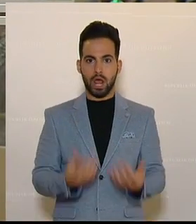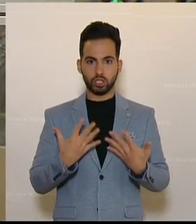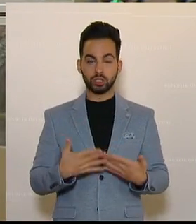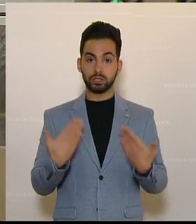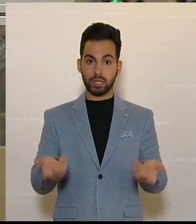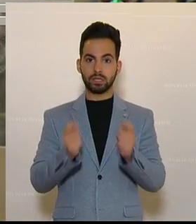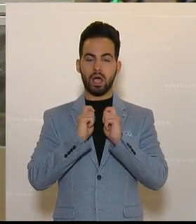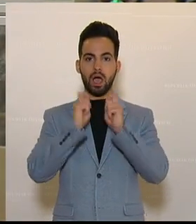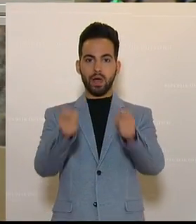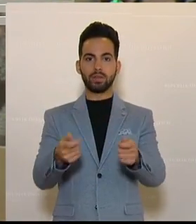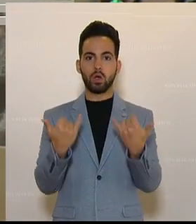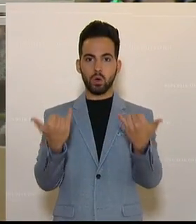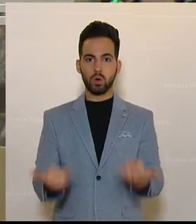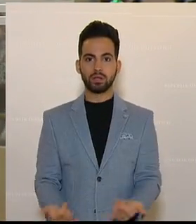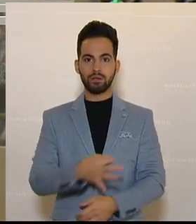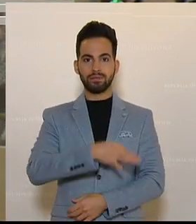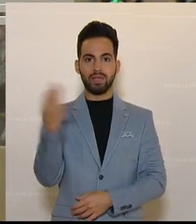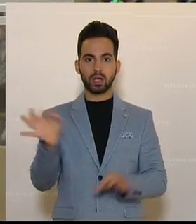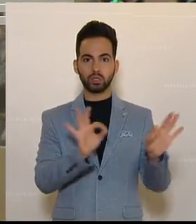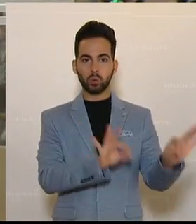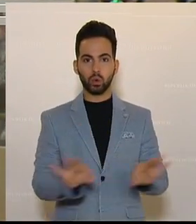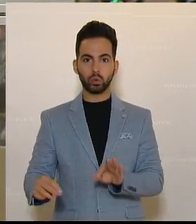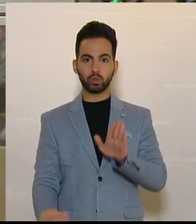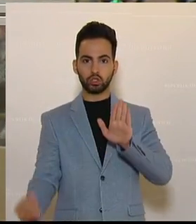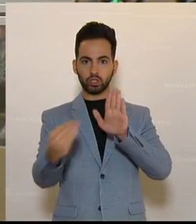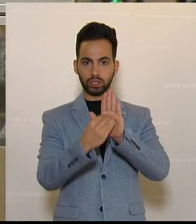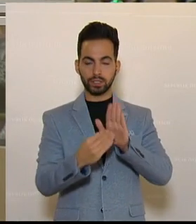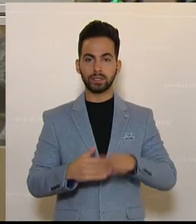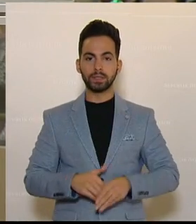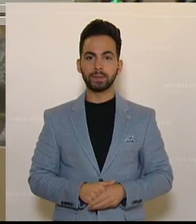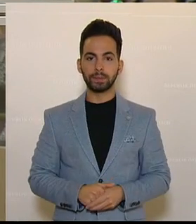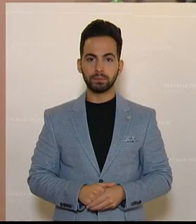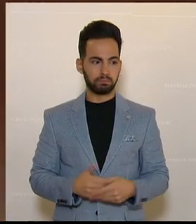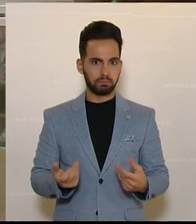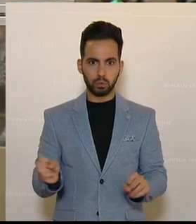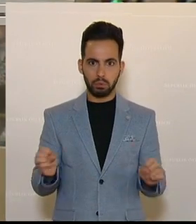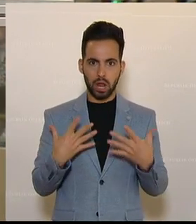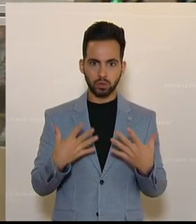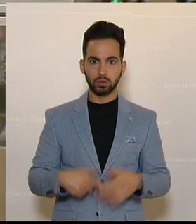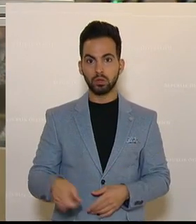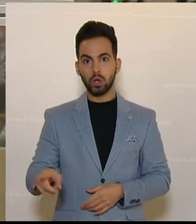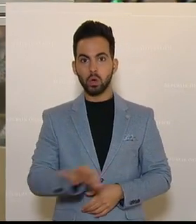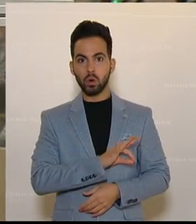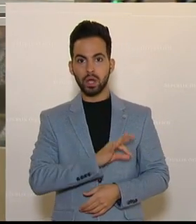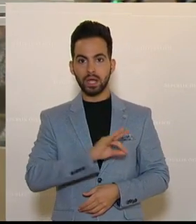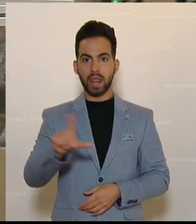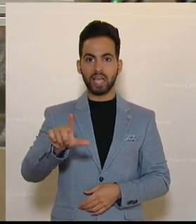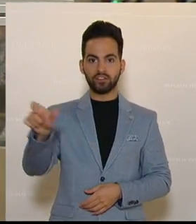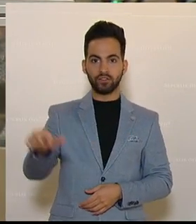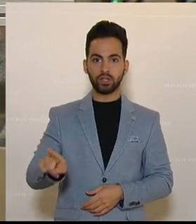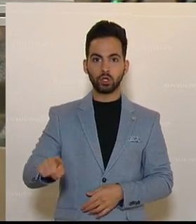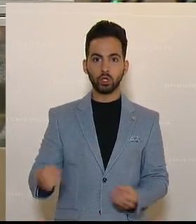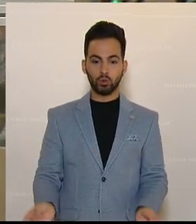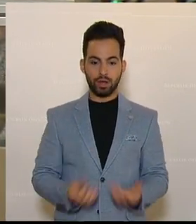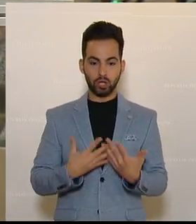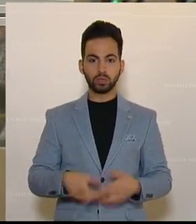dieser Antrag heute auf der Tagesordnung steht. Und die Überraschung des Kollegen Leichtfried muss ich